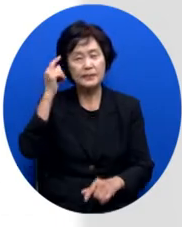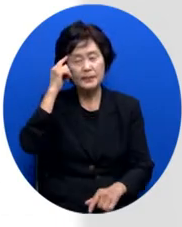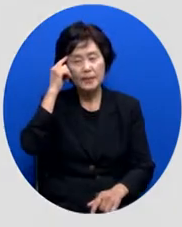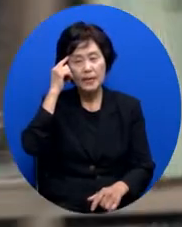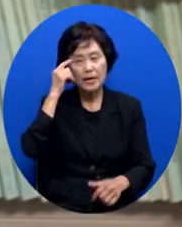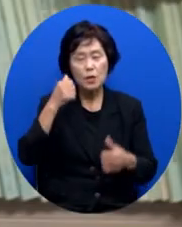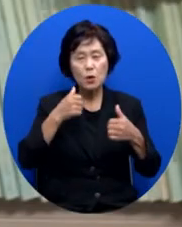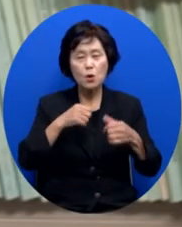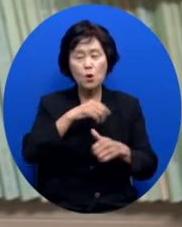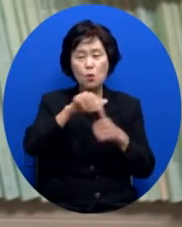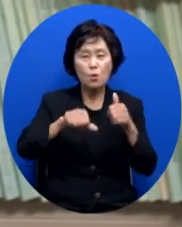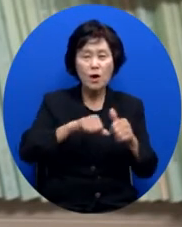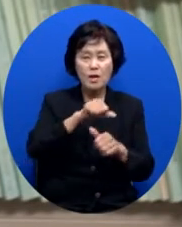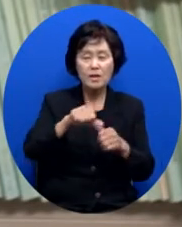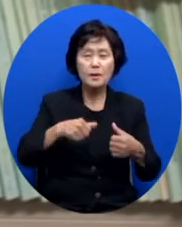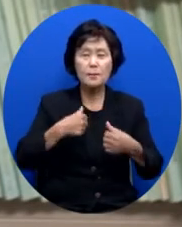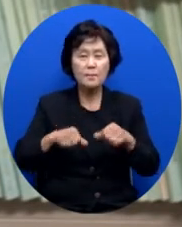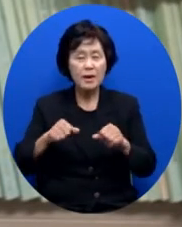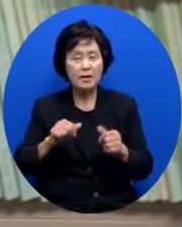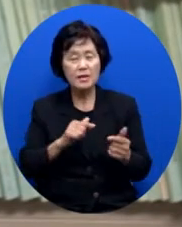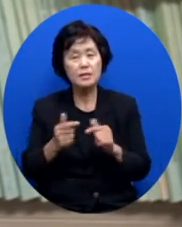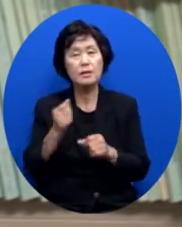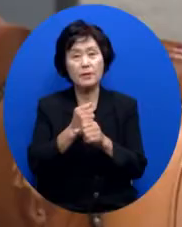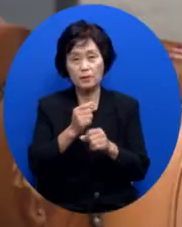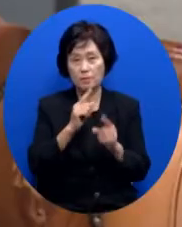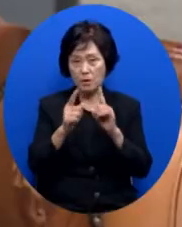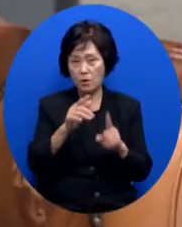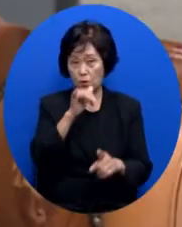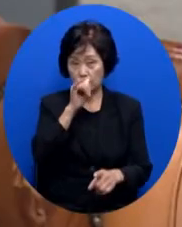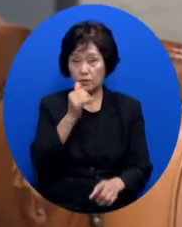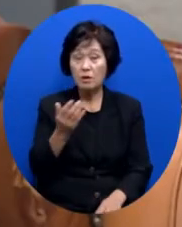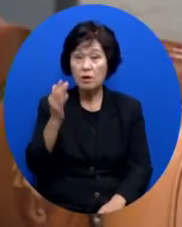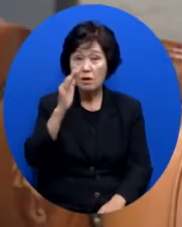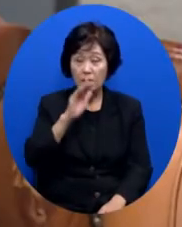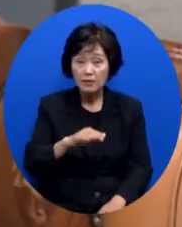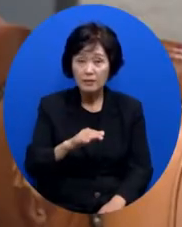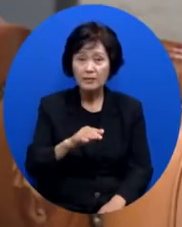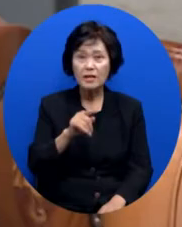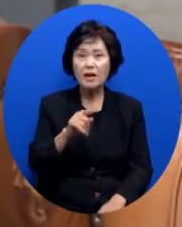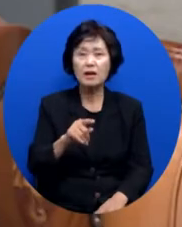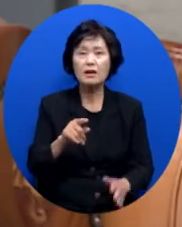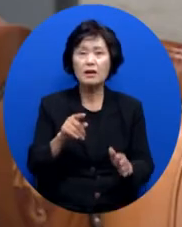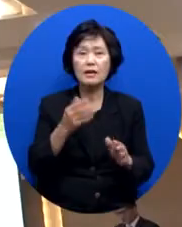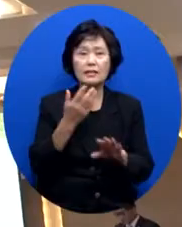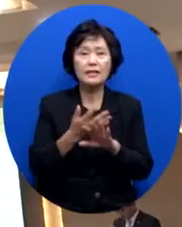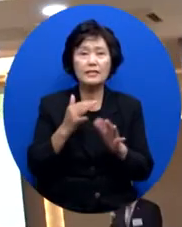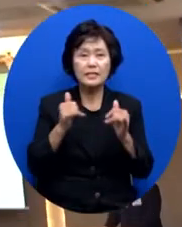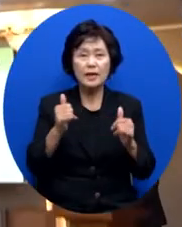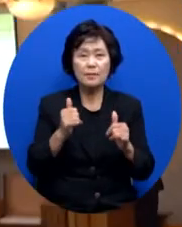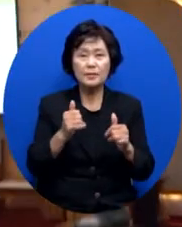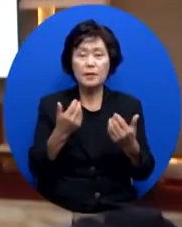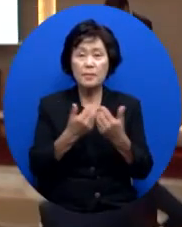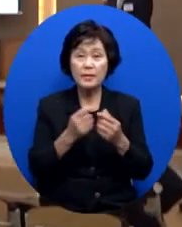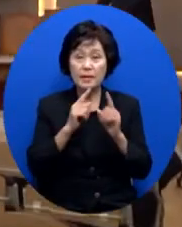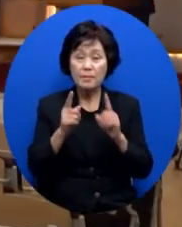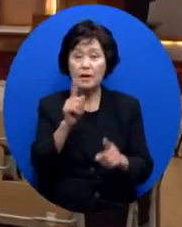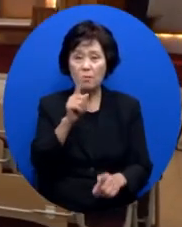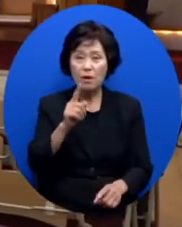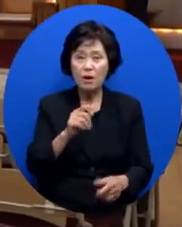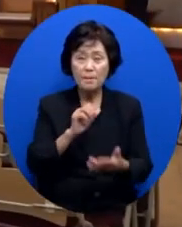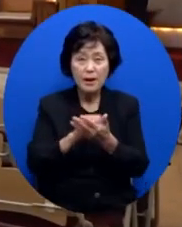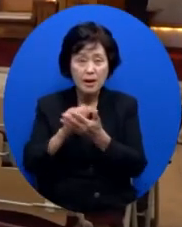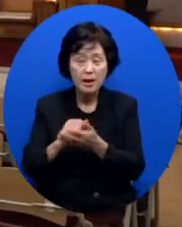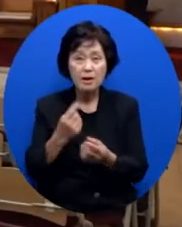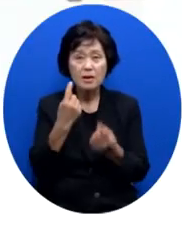주장했습니다 그러나 상당수의 신학자는 이와 같은 주장에 반박합니다 환경을 착취 하라는 의미 보다는 자연에 대한